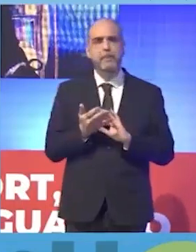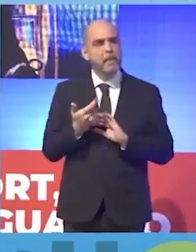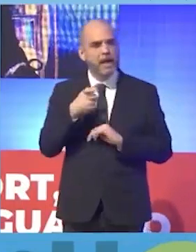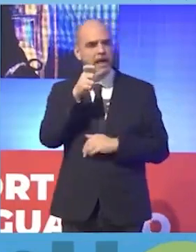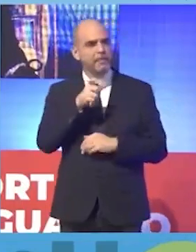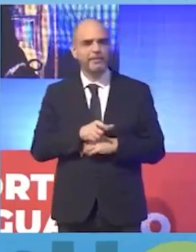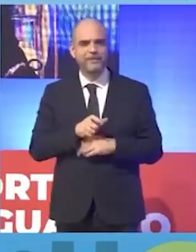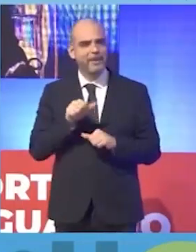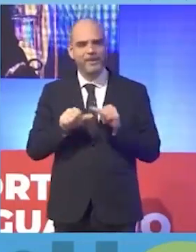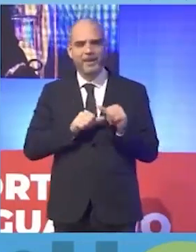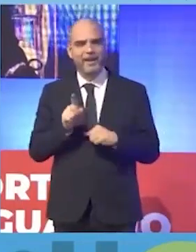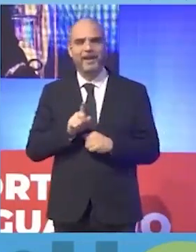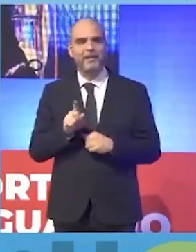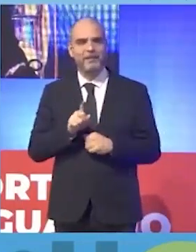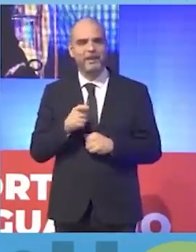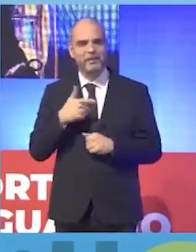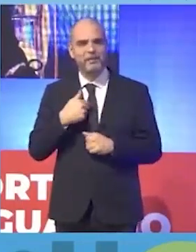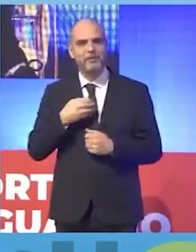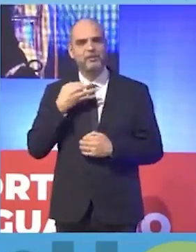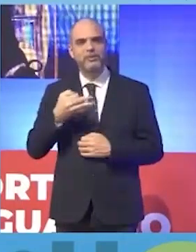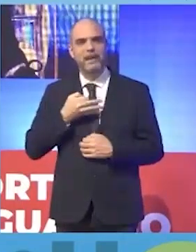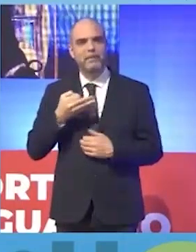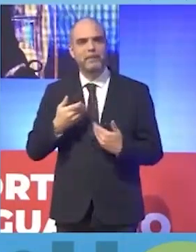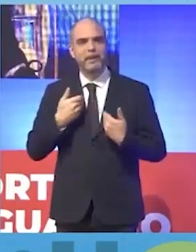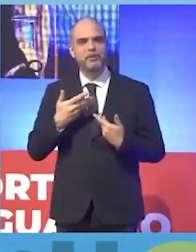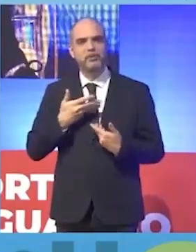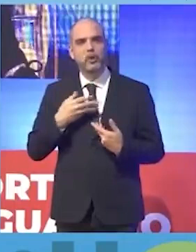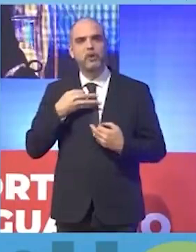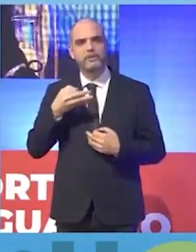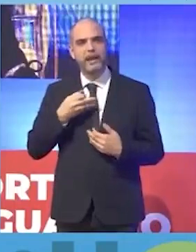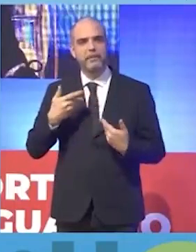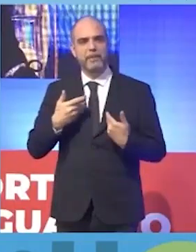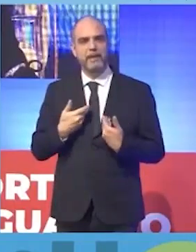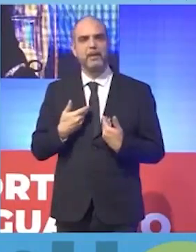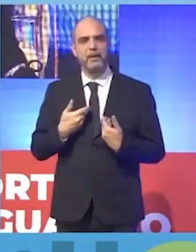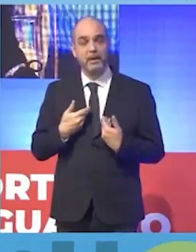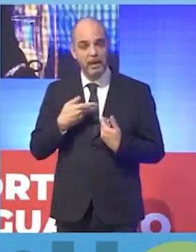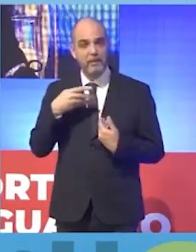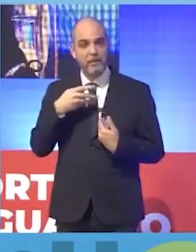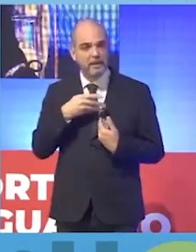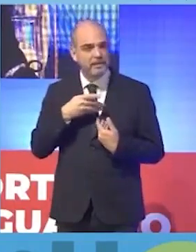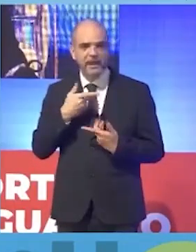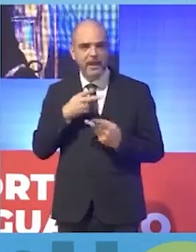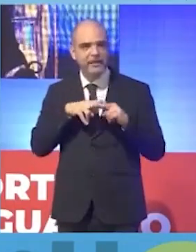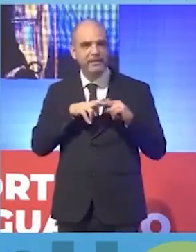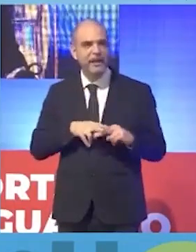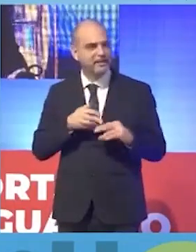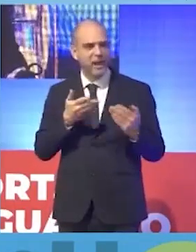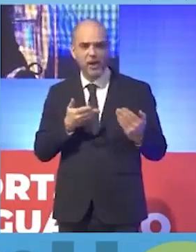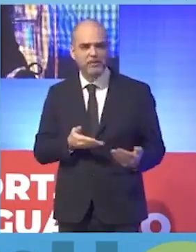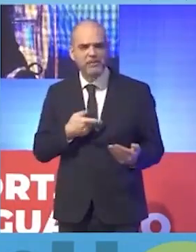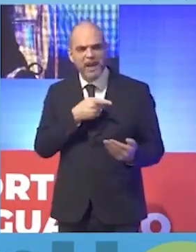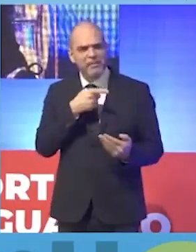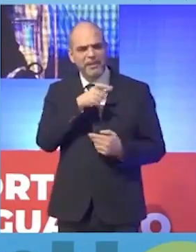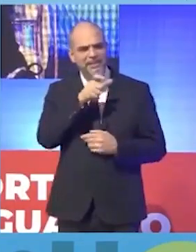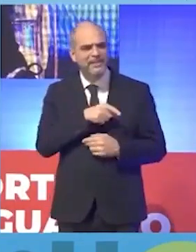lei ha detto giustamente: sono sempre io, e Martina è rimasta lei. Per te, se lo vuoi raccontare, cosa,